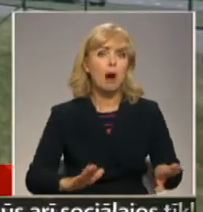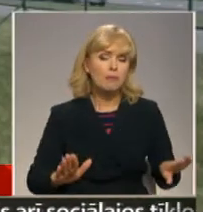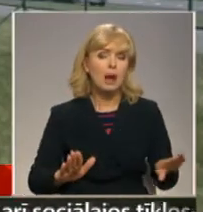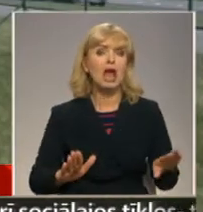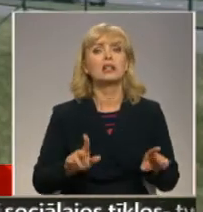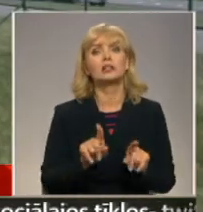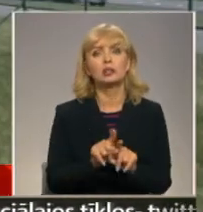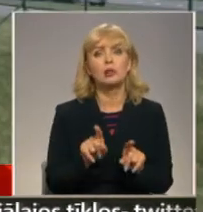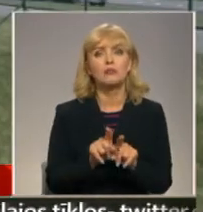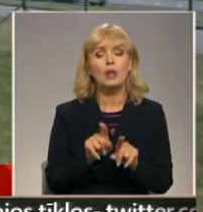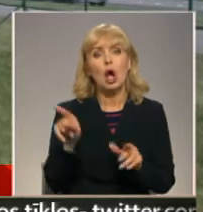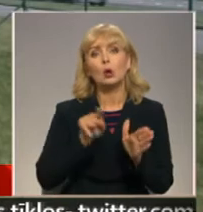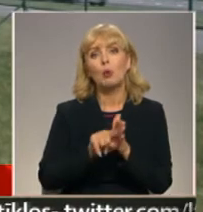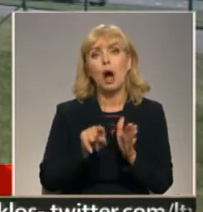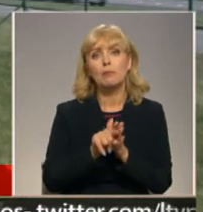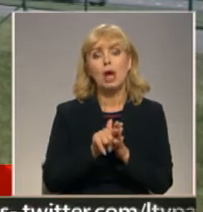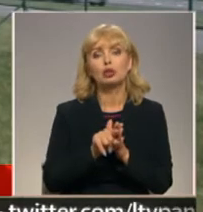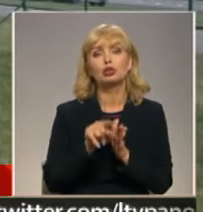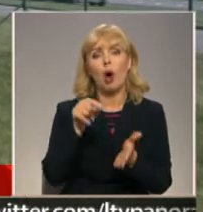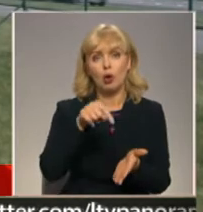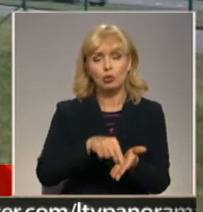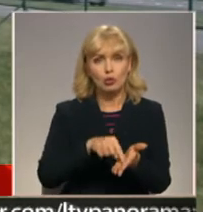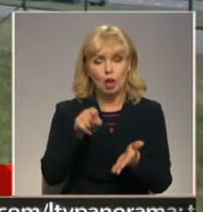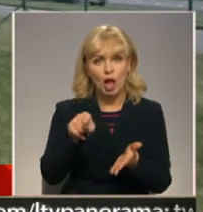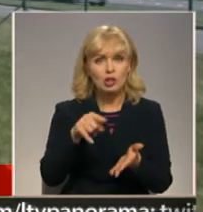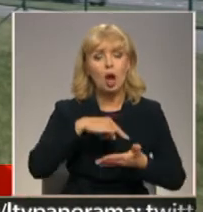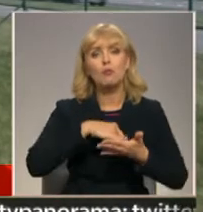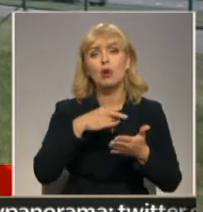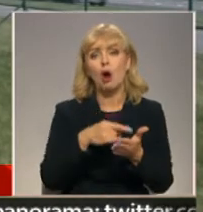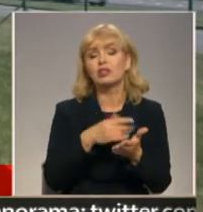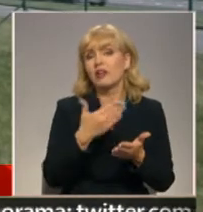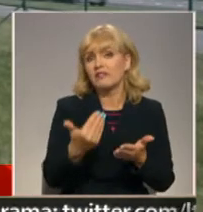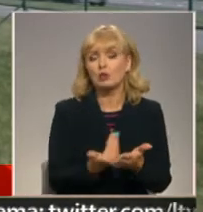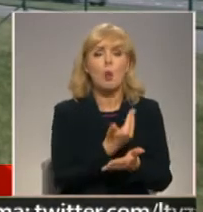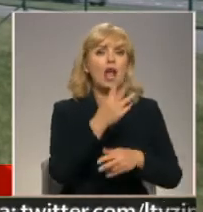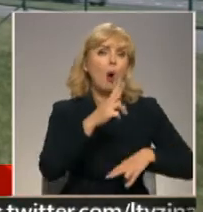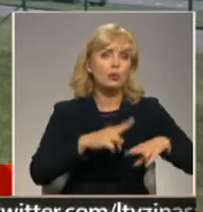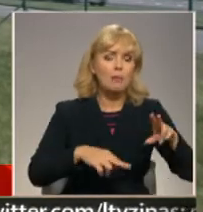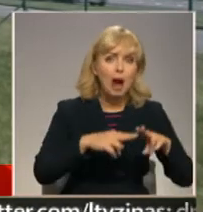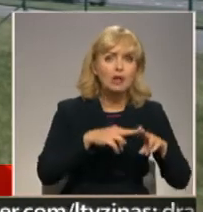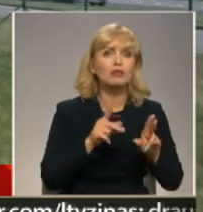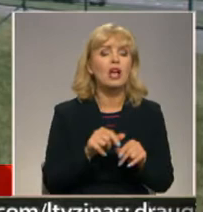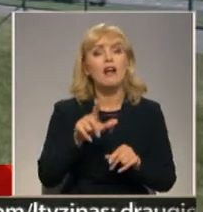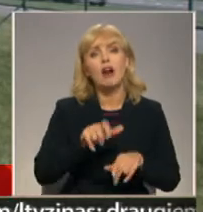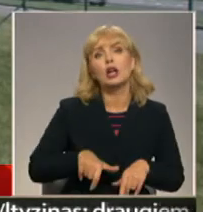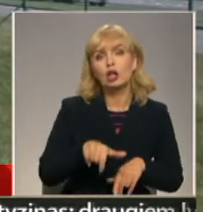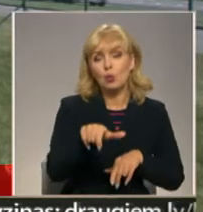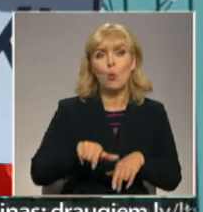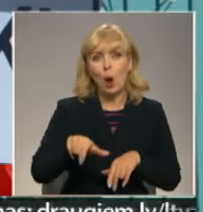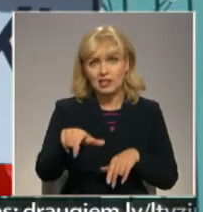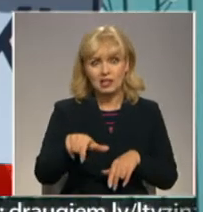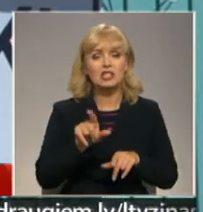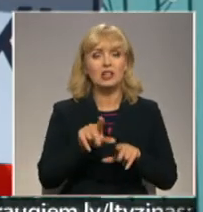Grigorovšinas robežkontroles punkta lielais projekts, pārbūvēts viss, un attiecīgi ir vairāk joslas, kur veikt